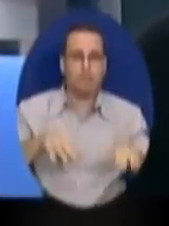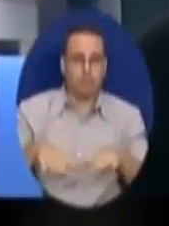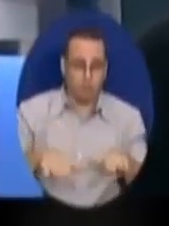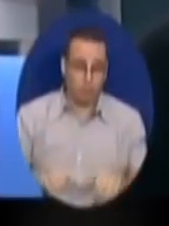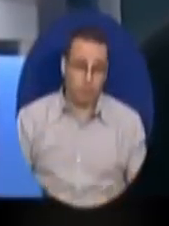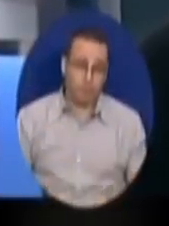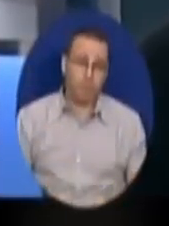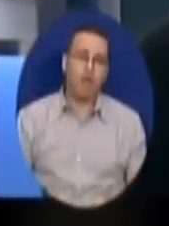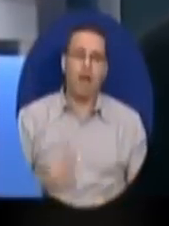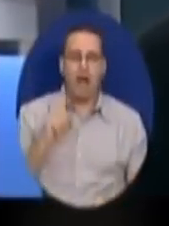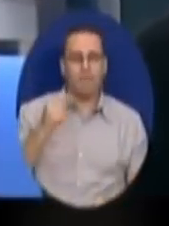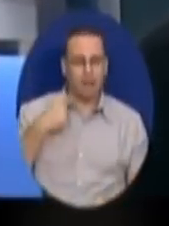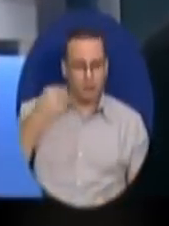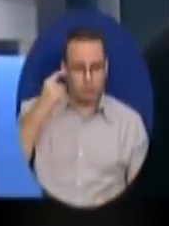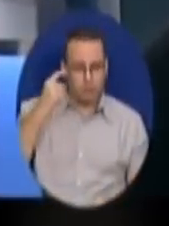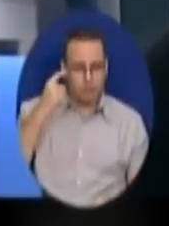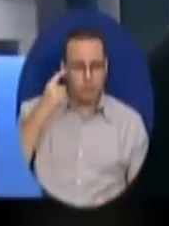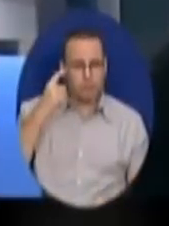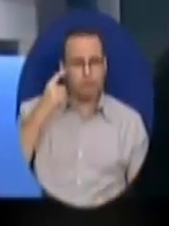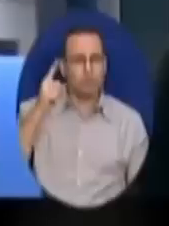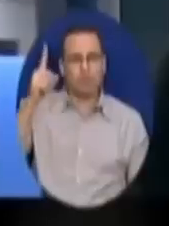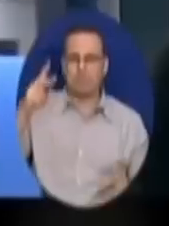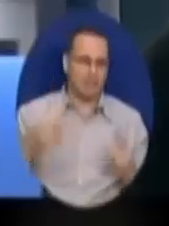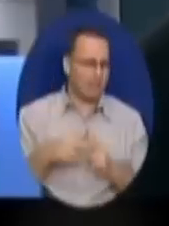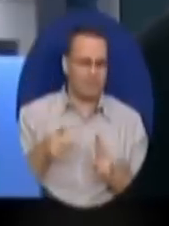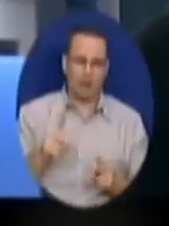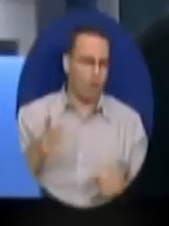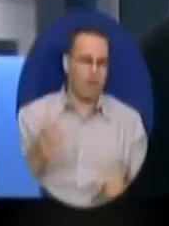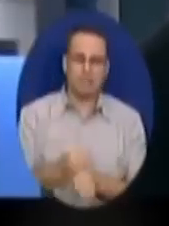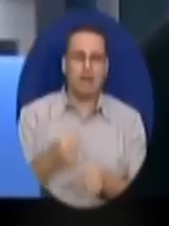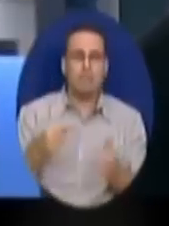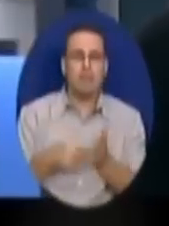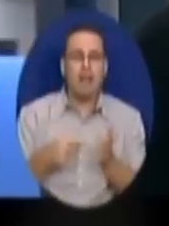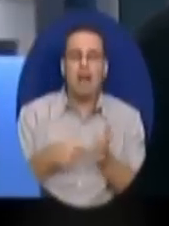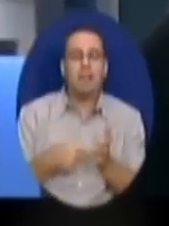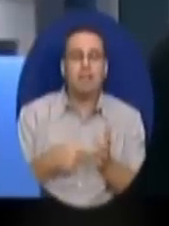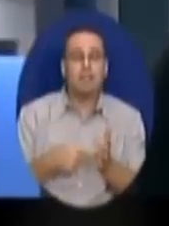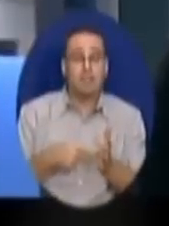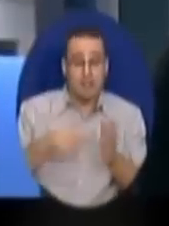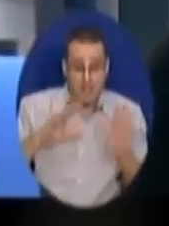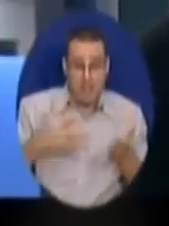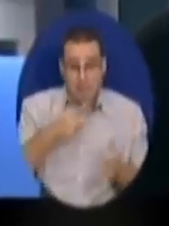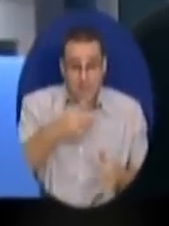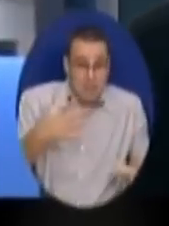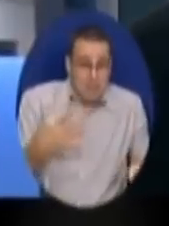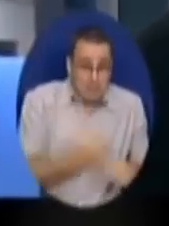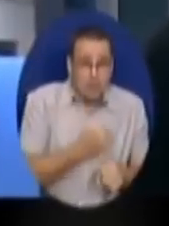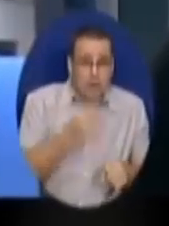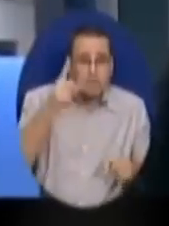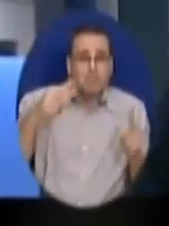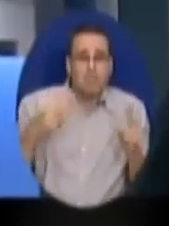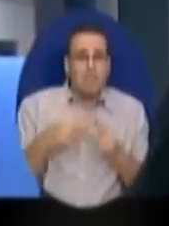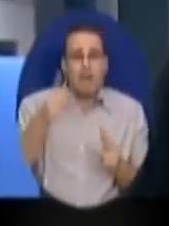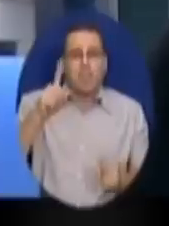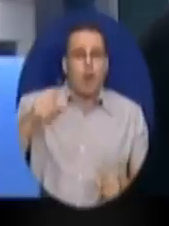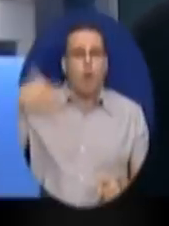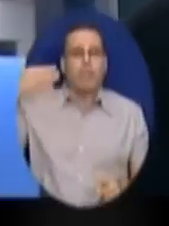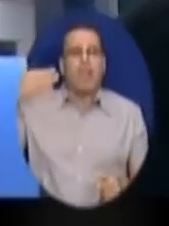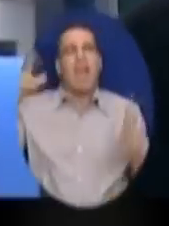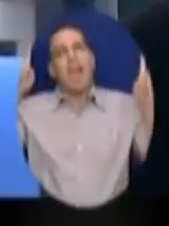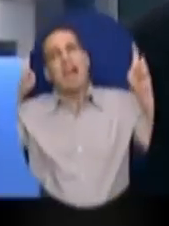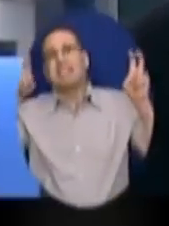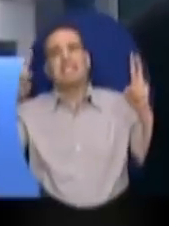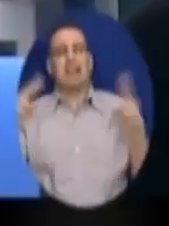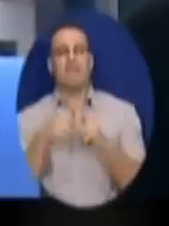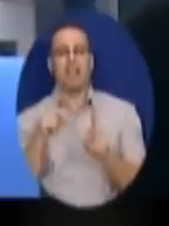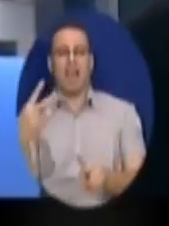אבל אני חושב שבסופו של דבר בצרפת זה לא יצליח להם מהטעם הפשוט שאם זה כן יצליח להם צרפת כבר לא תהיה צרפת זאת